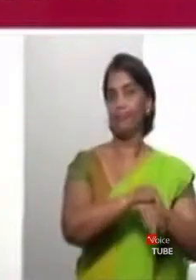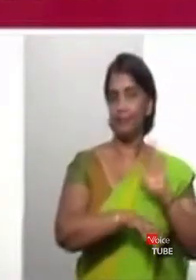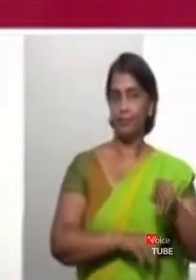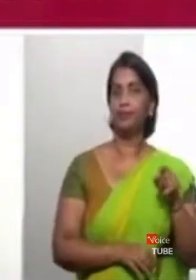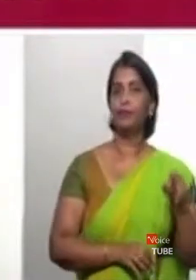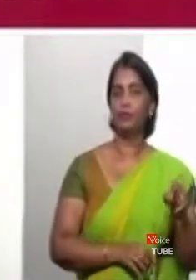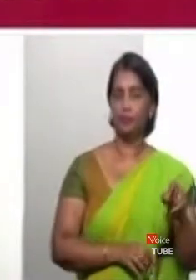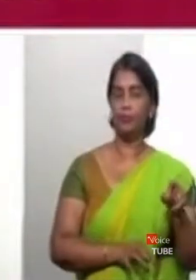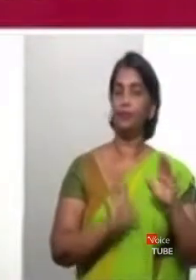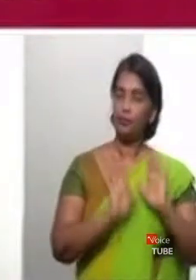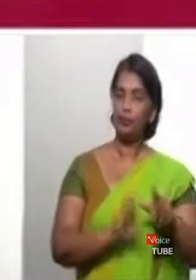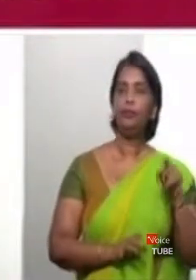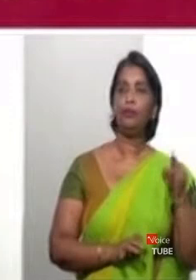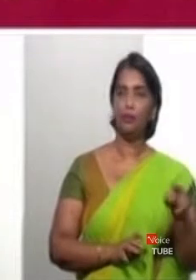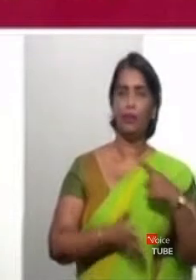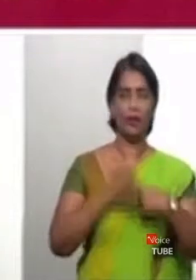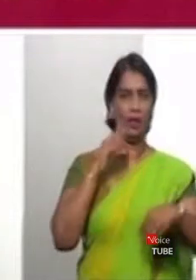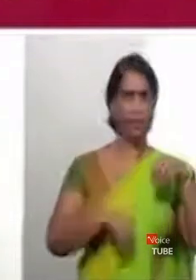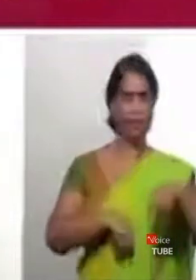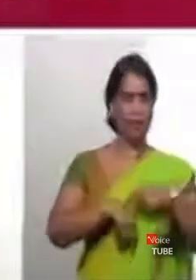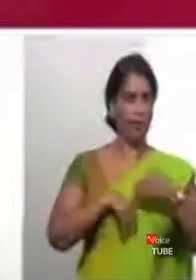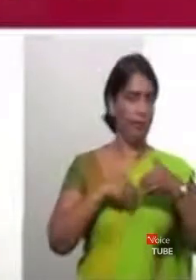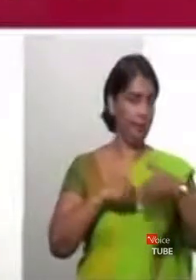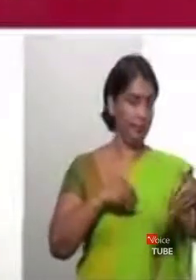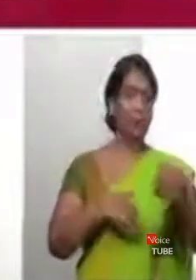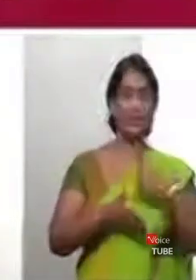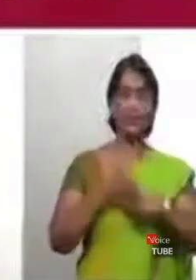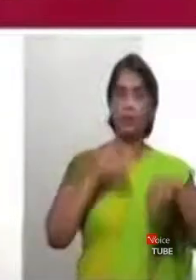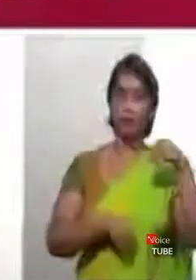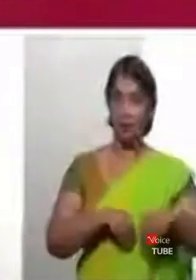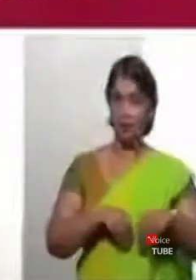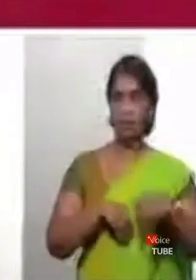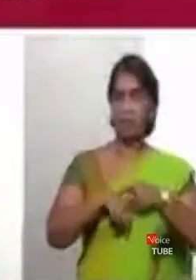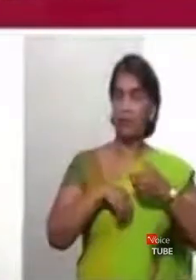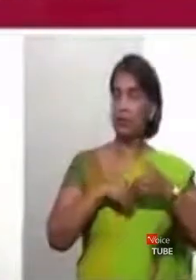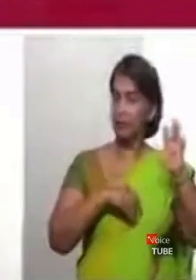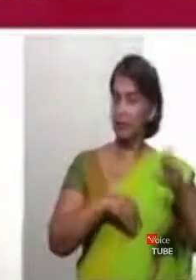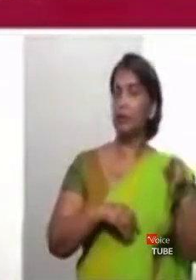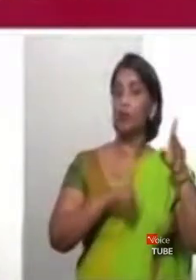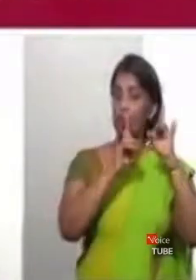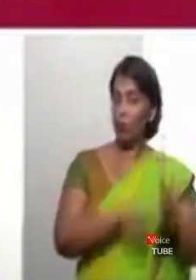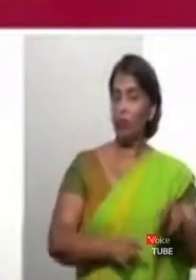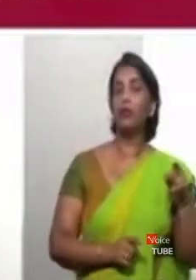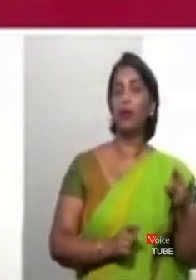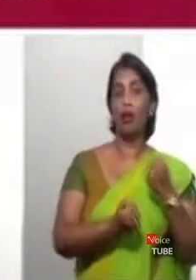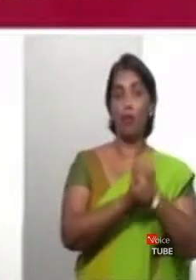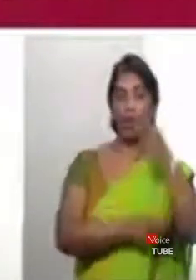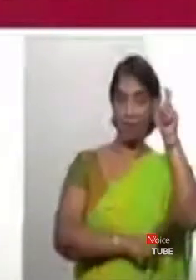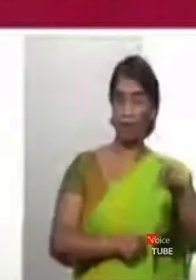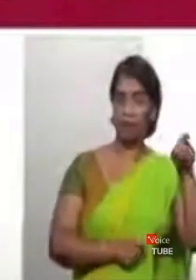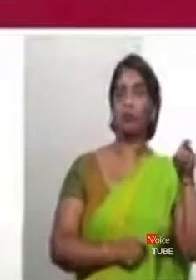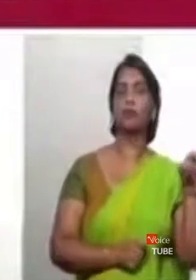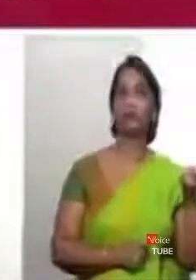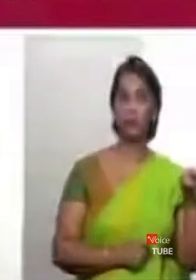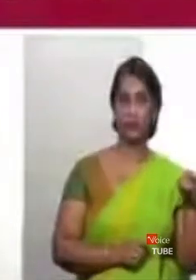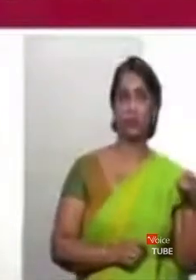හඳුනාගත යුතු වෙන්නේ. කොහොම වුණත් මේ මැතිවරණ කාල සීමාවක්, මැතිවරණ කාල සීමාවකදී එවැනි පොලිස්